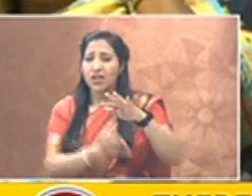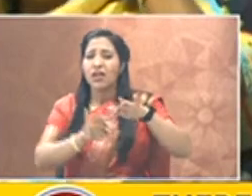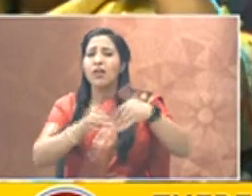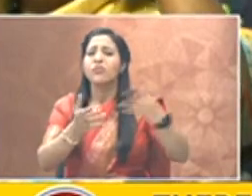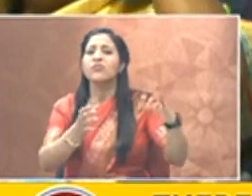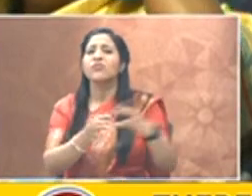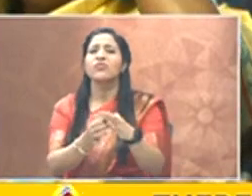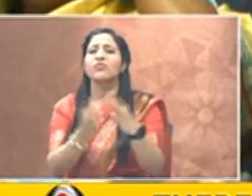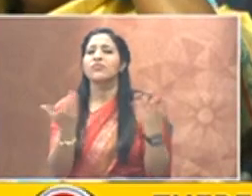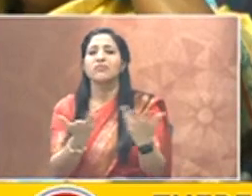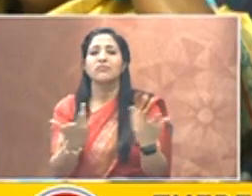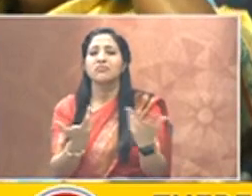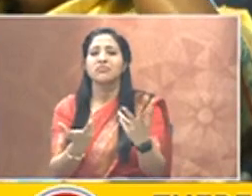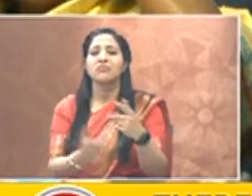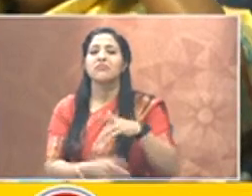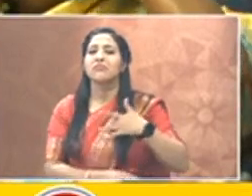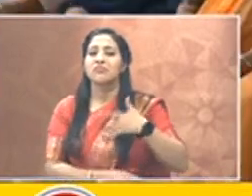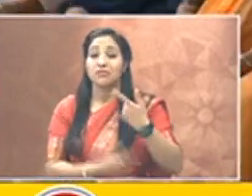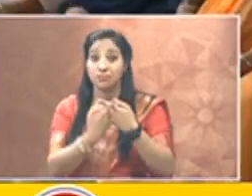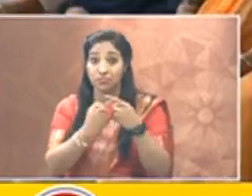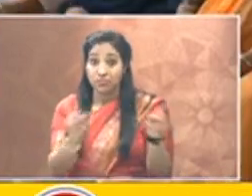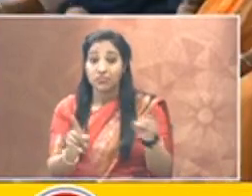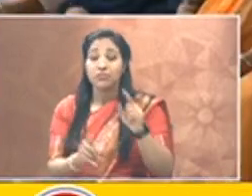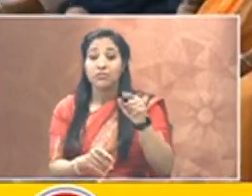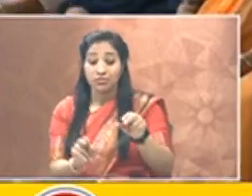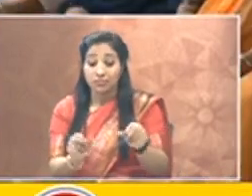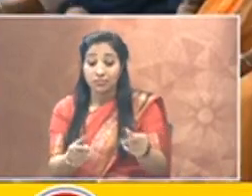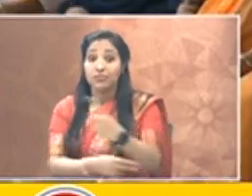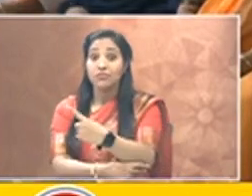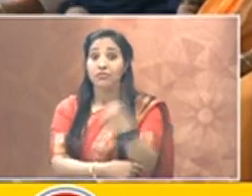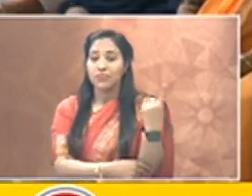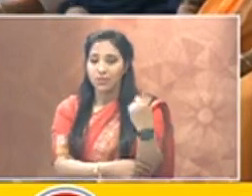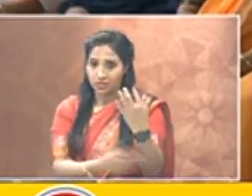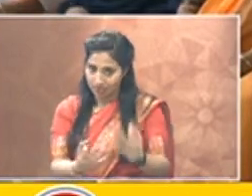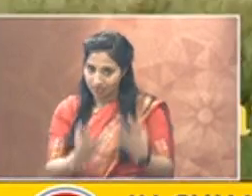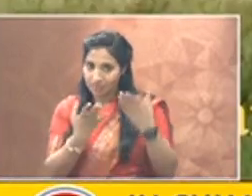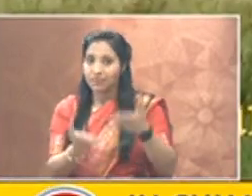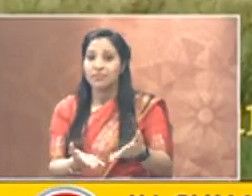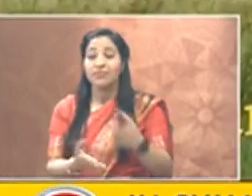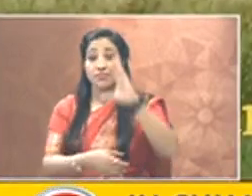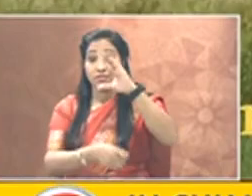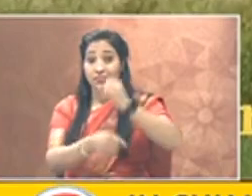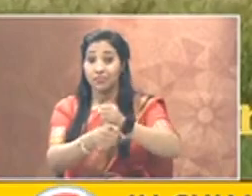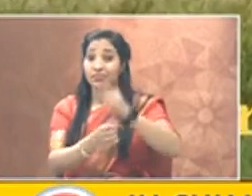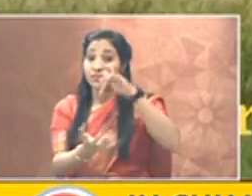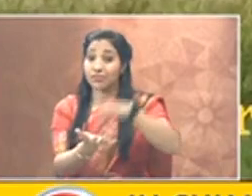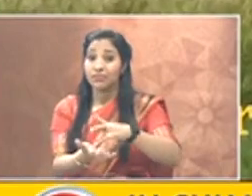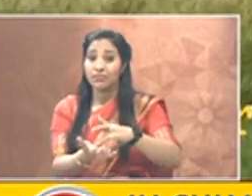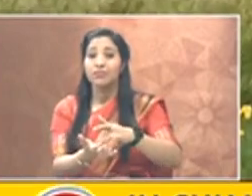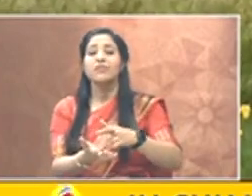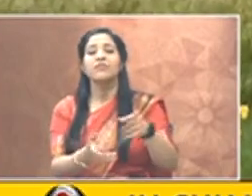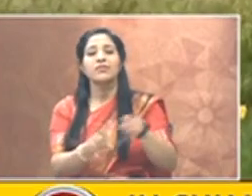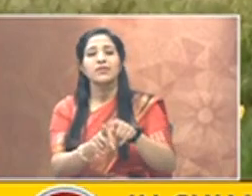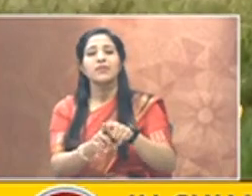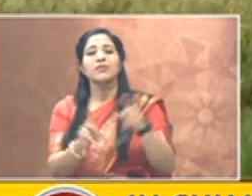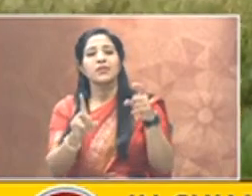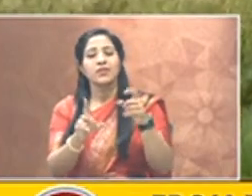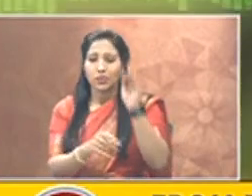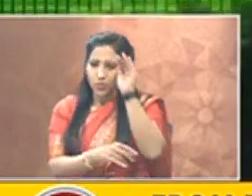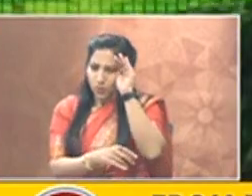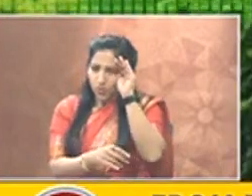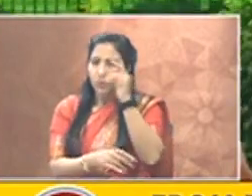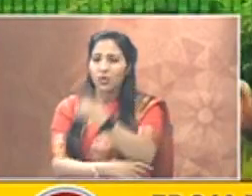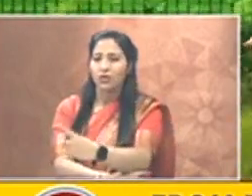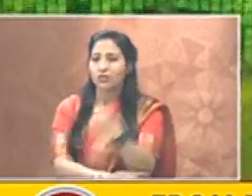क्या कनेक्शन हो सकता है, लेकिन यही तो रेडियो की खूबी है। छत्तीसगढ़ में आकाशवाणी के 4